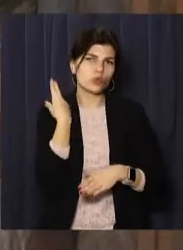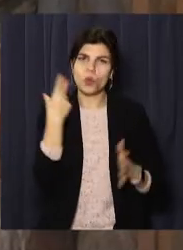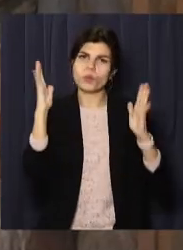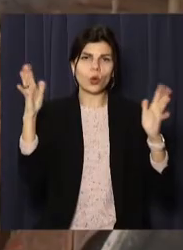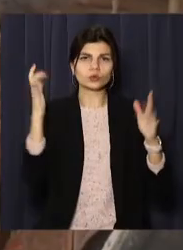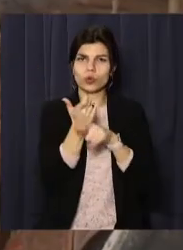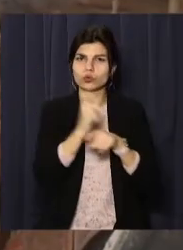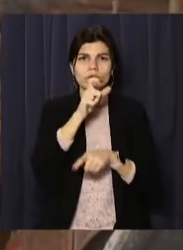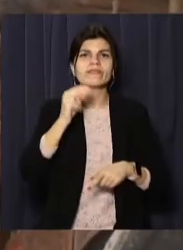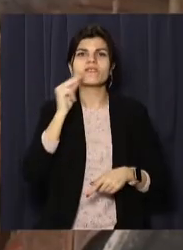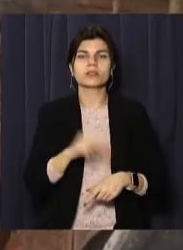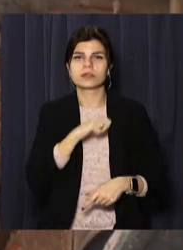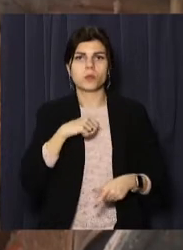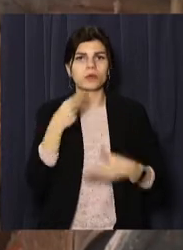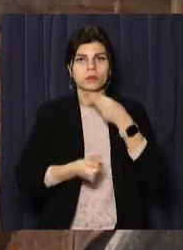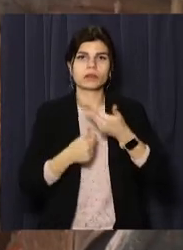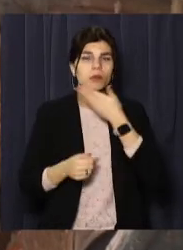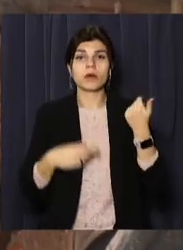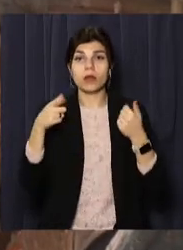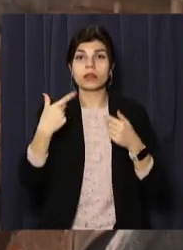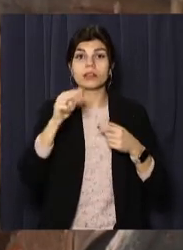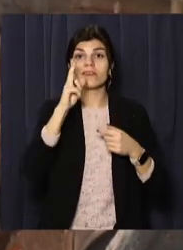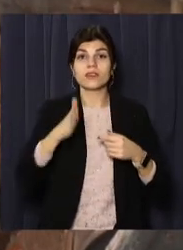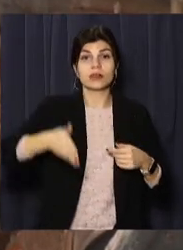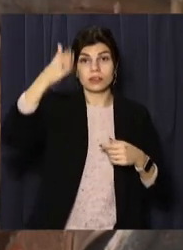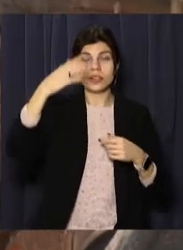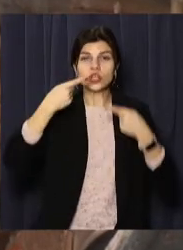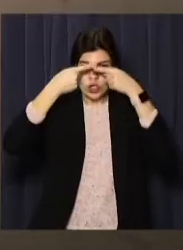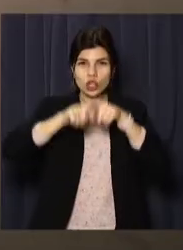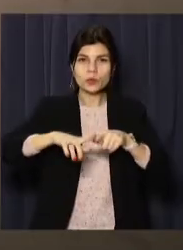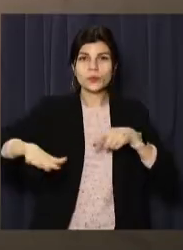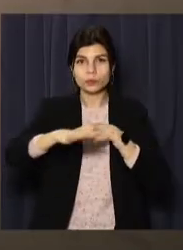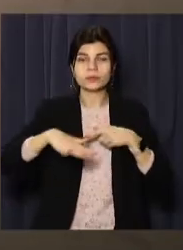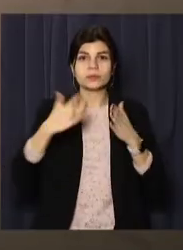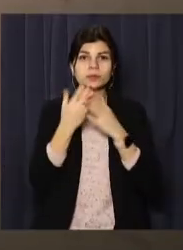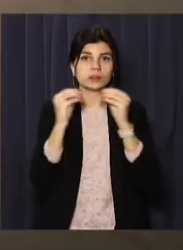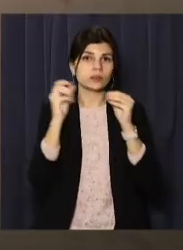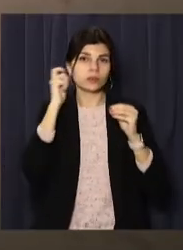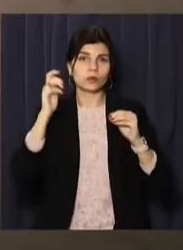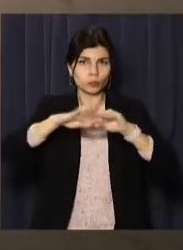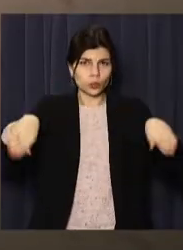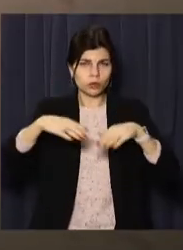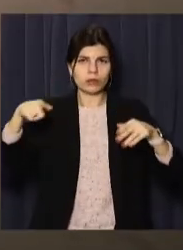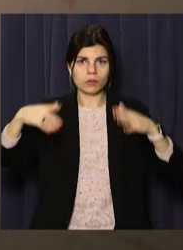мешканці. А кімната, де обвалилася стіна – технічне приміщення, яке більш ніж 10 років порожнє.